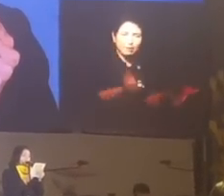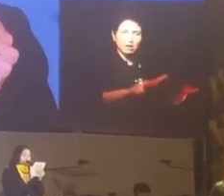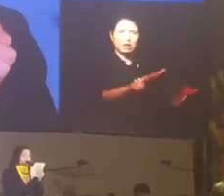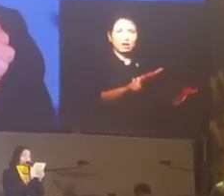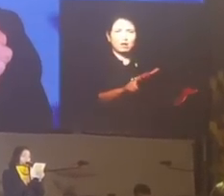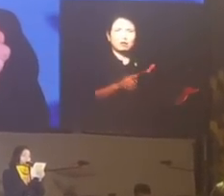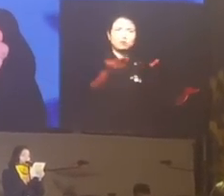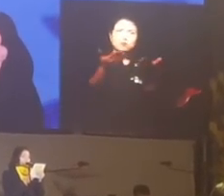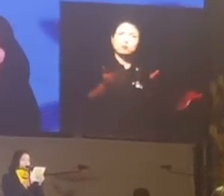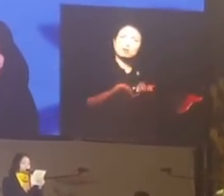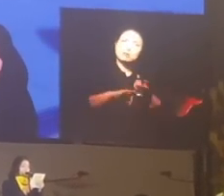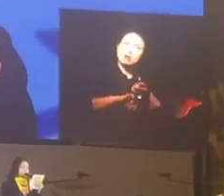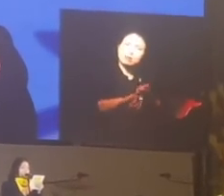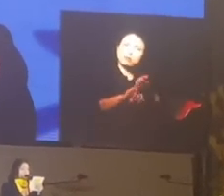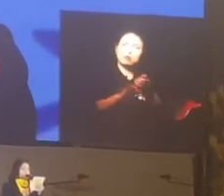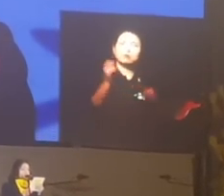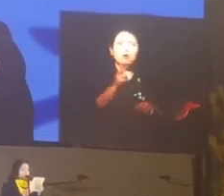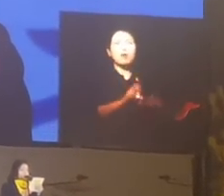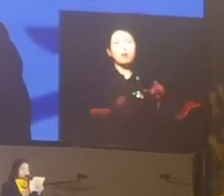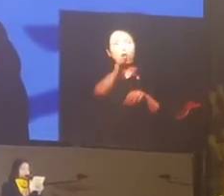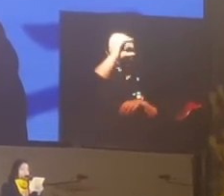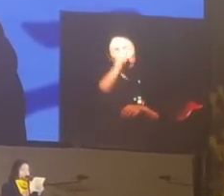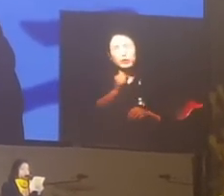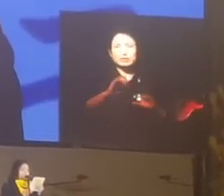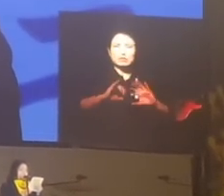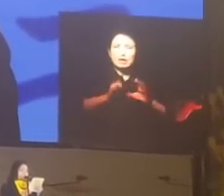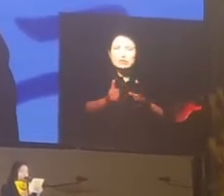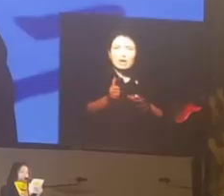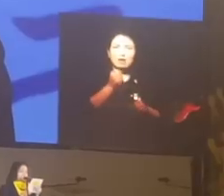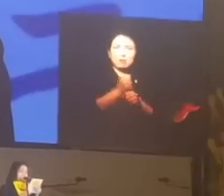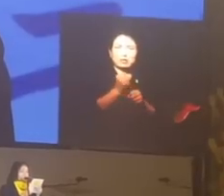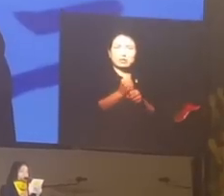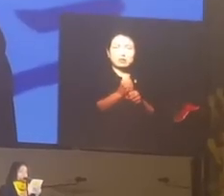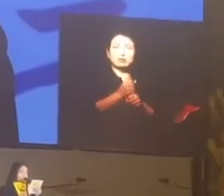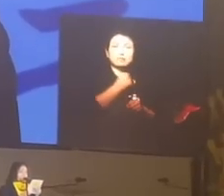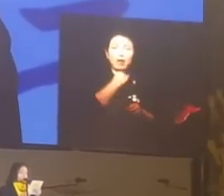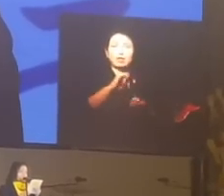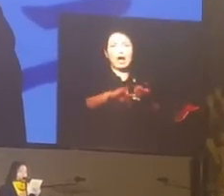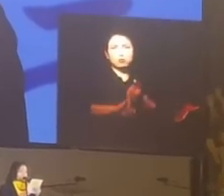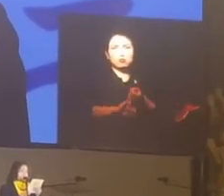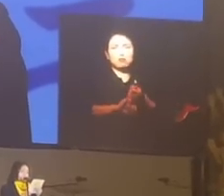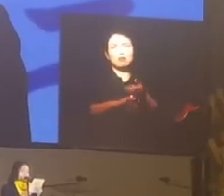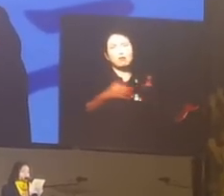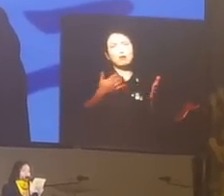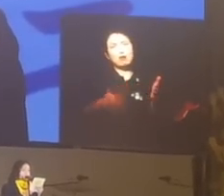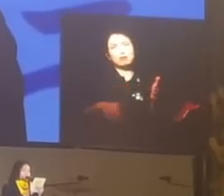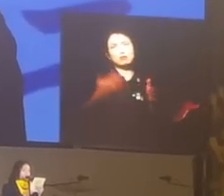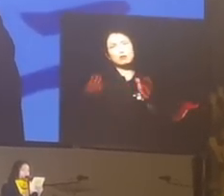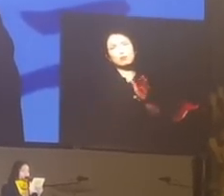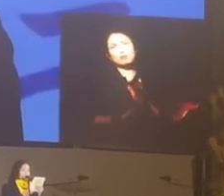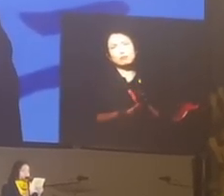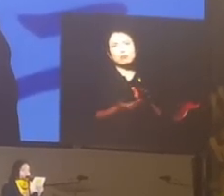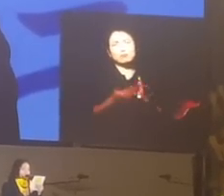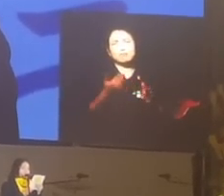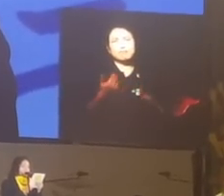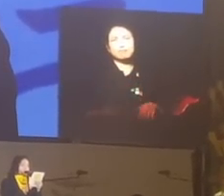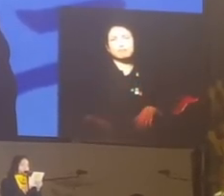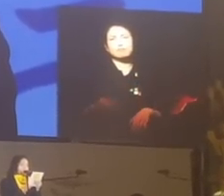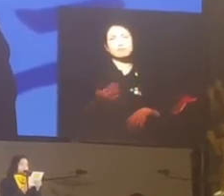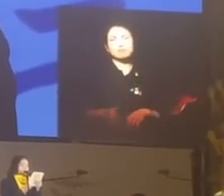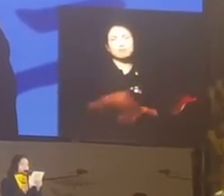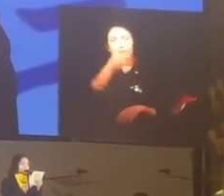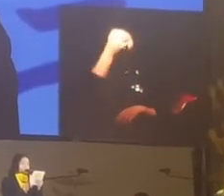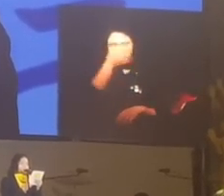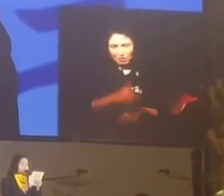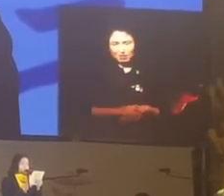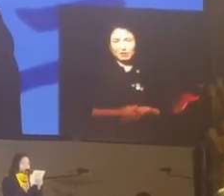약속도, 더 나은 세상을 만들겠다는 약속도 아직 지키지 못해서 미안해. 하늘에서 너와